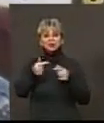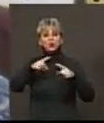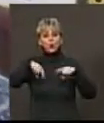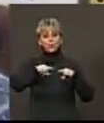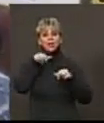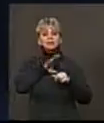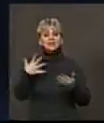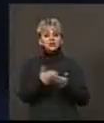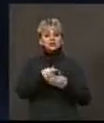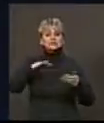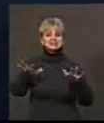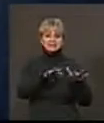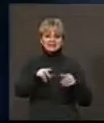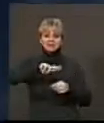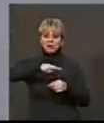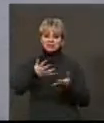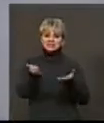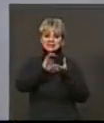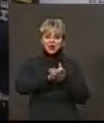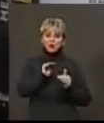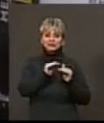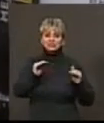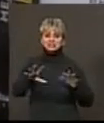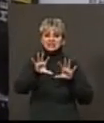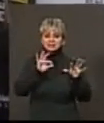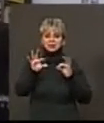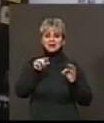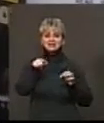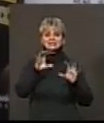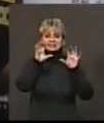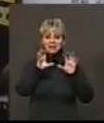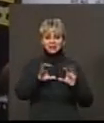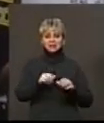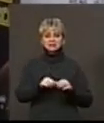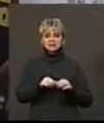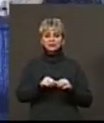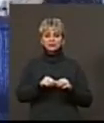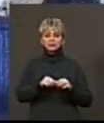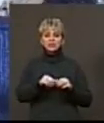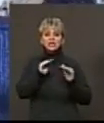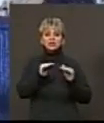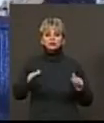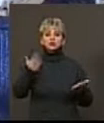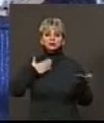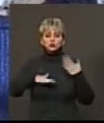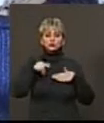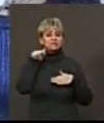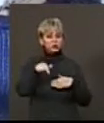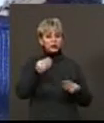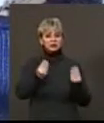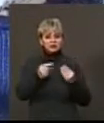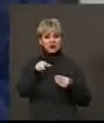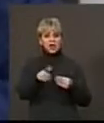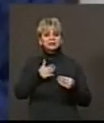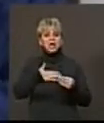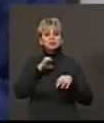простой, оригинальный и действенный вариант знакомства подростков с избирательным законодательством. Ребята с удовольствием в нее играют, а мы